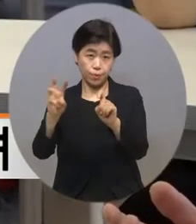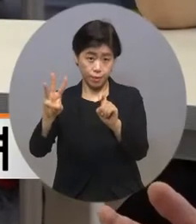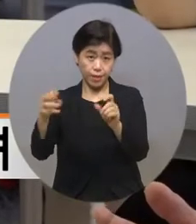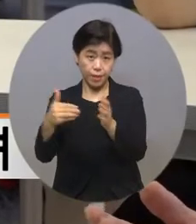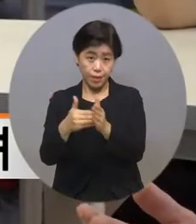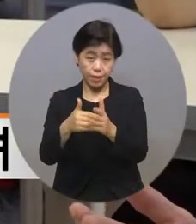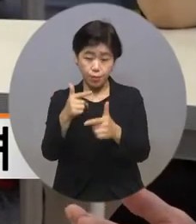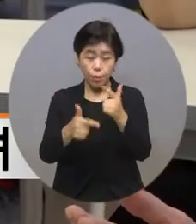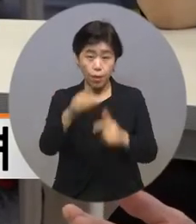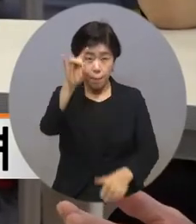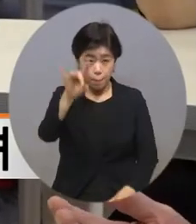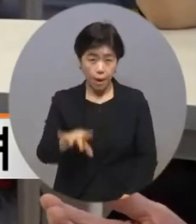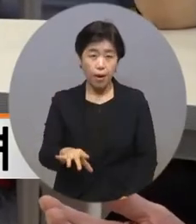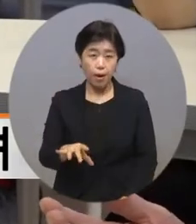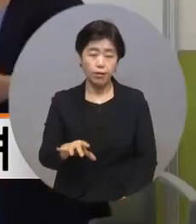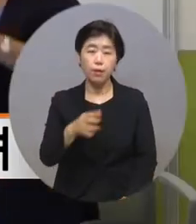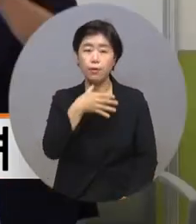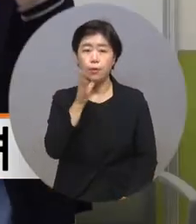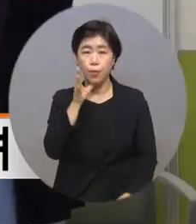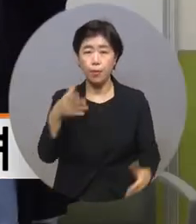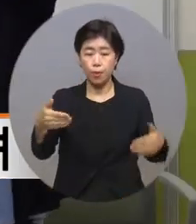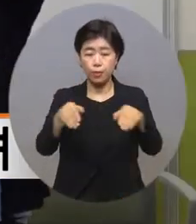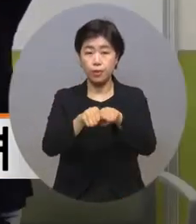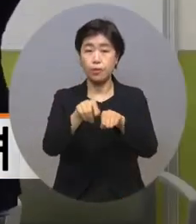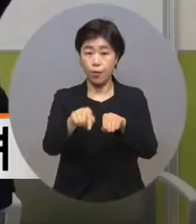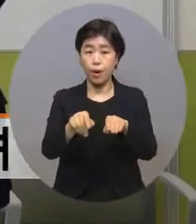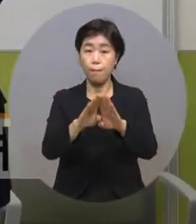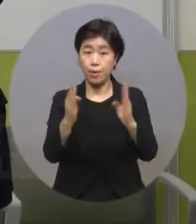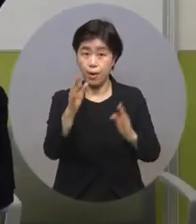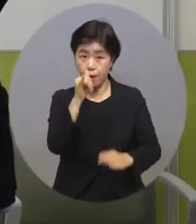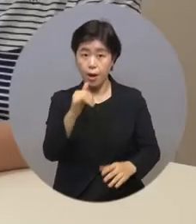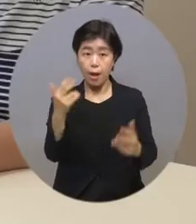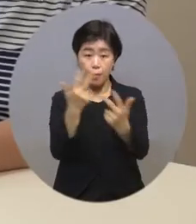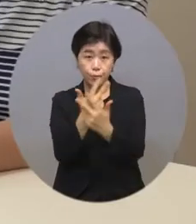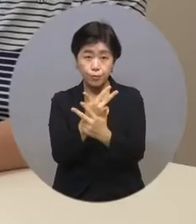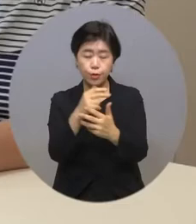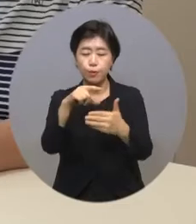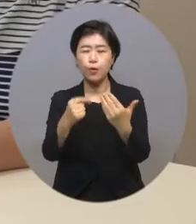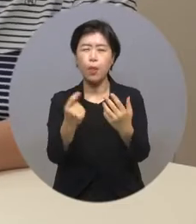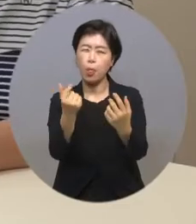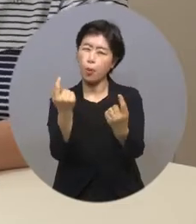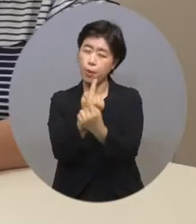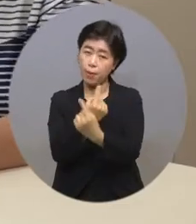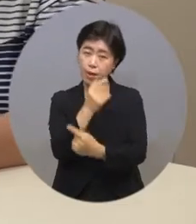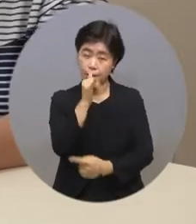목요일마다 노인종합복지관에서 열리며 매주 다른 프로그램으로 진행됩니다.